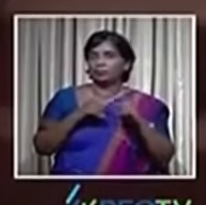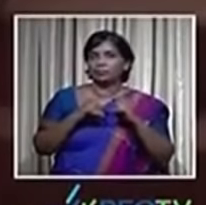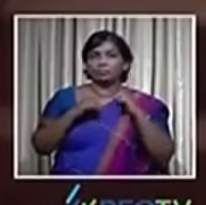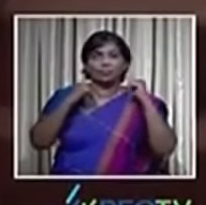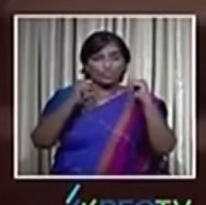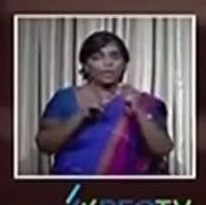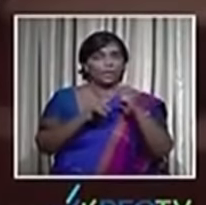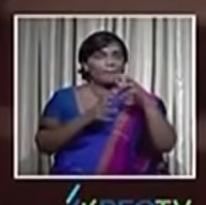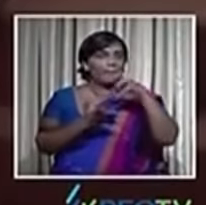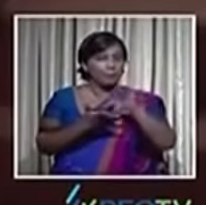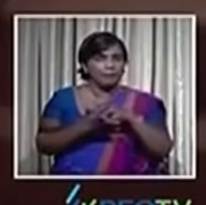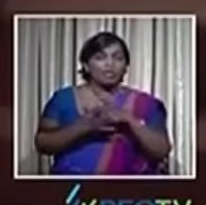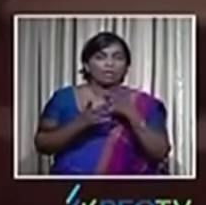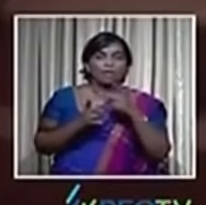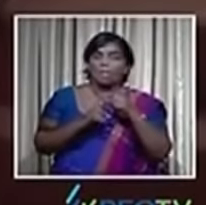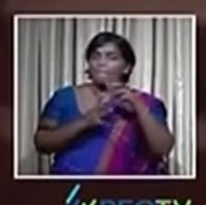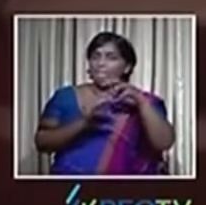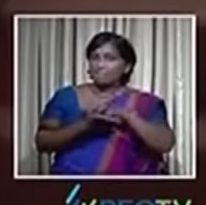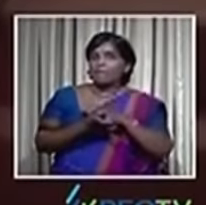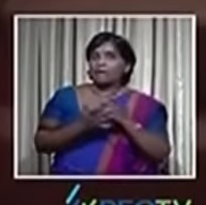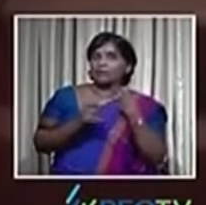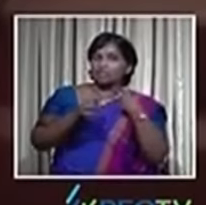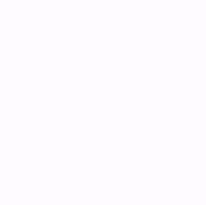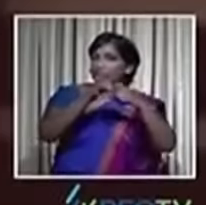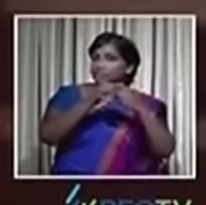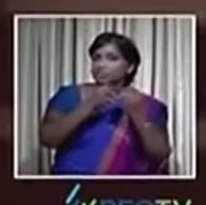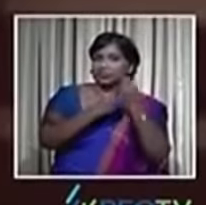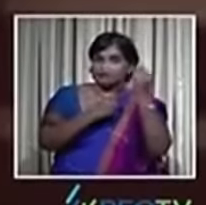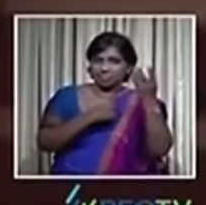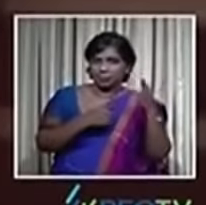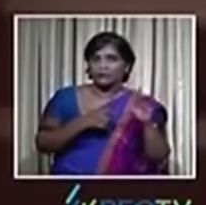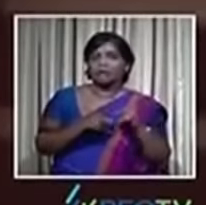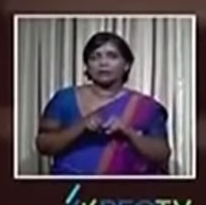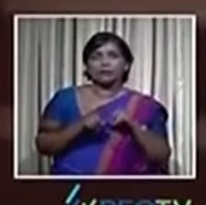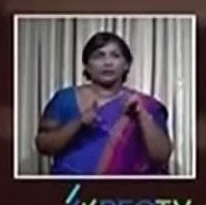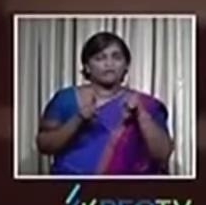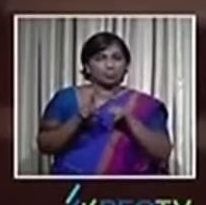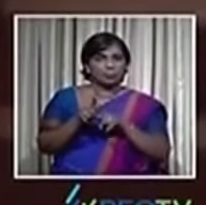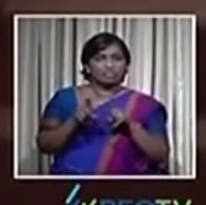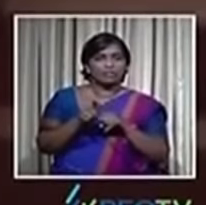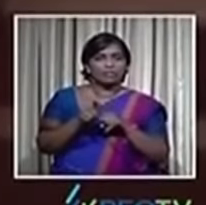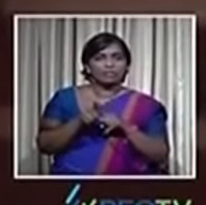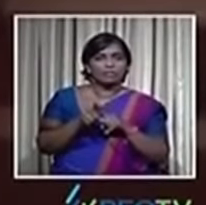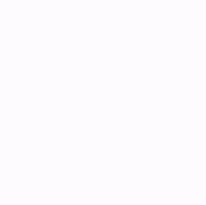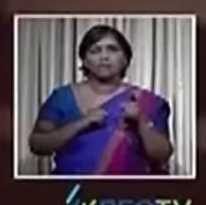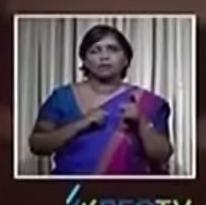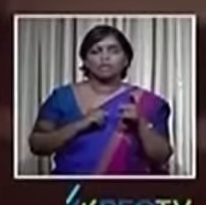தெரிவிக்கின்றேன். ஆளுநர் ஊடாக விசாரணை நடத்தி யார் குற்றம் இழைத்திருந்தாலும் தண்டனை வழங்கப்படும். நான் இதனை கொலையாகவே